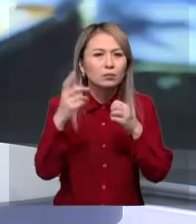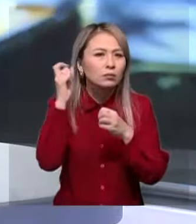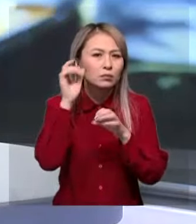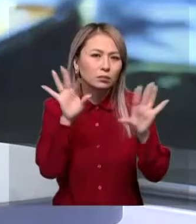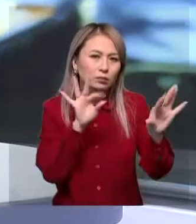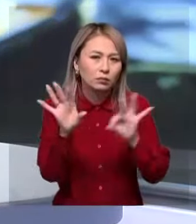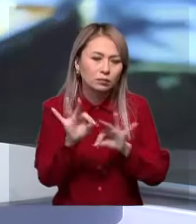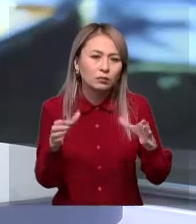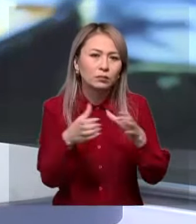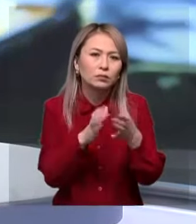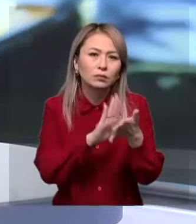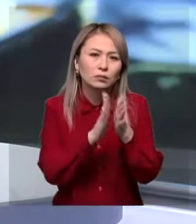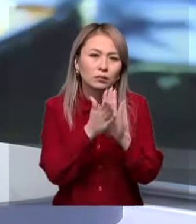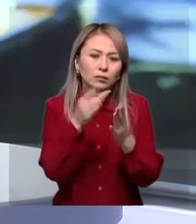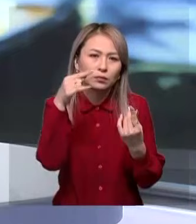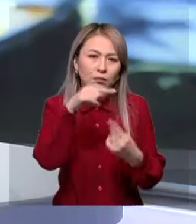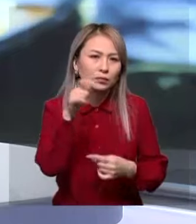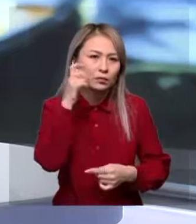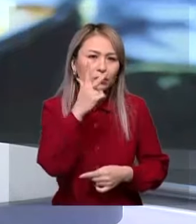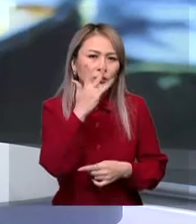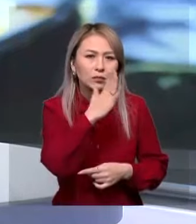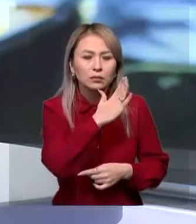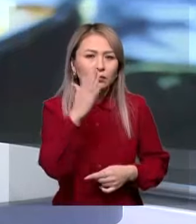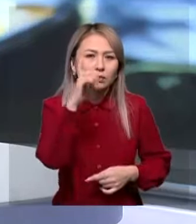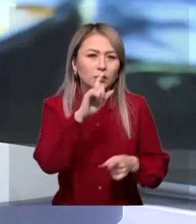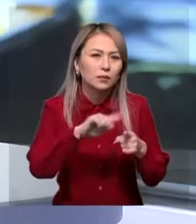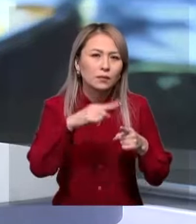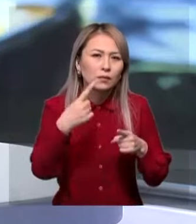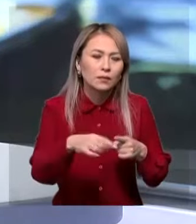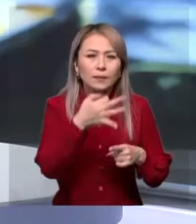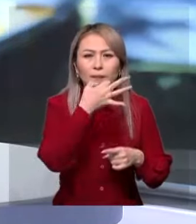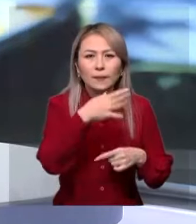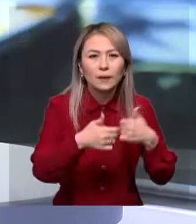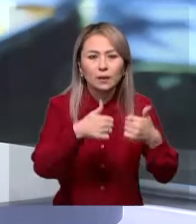15 жас іріктеледі. Осы талаптарға сай келетін жасы 35-тен аспаған